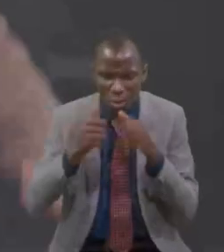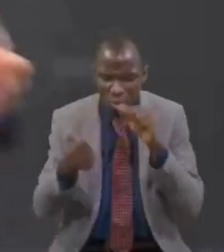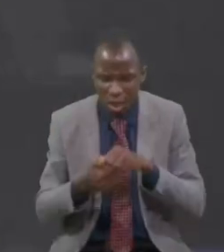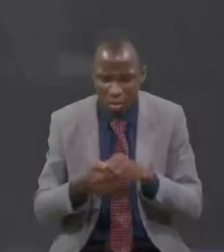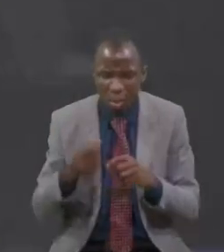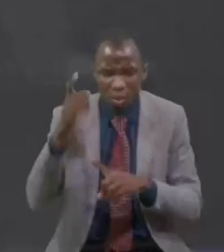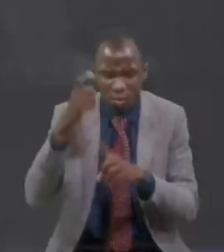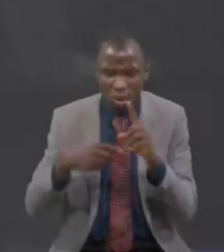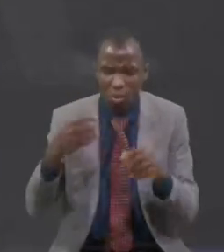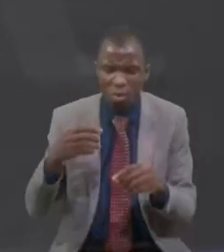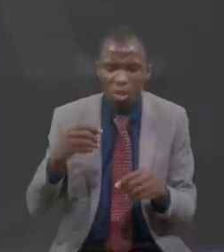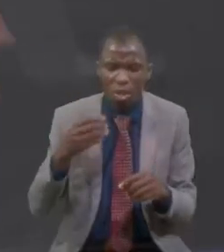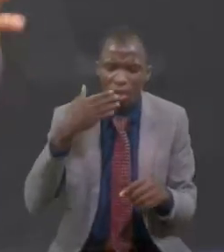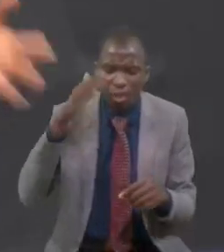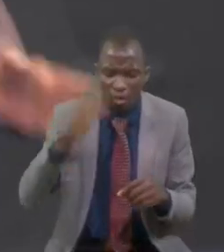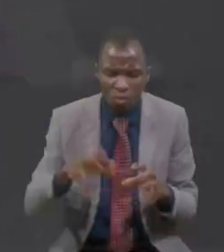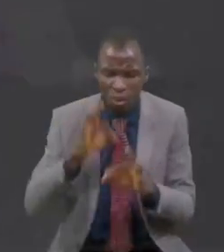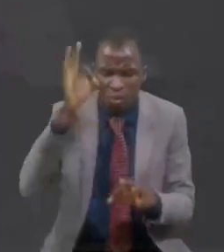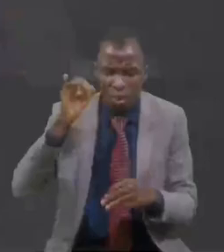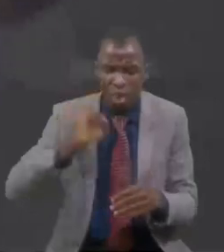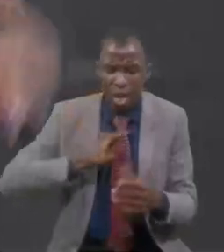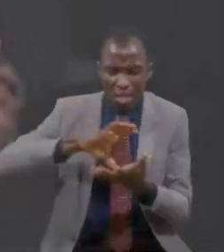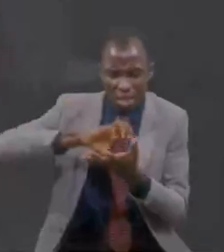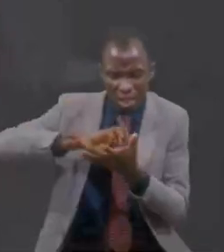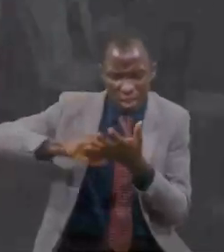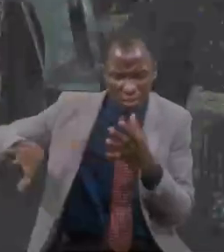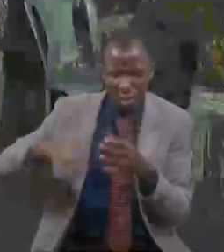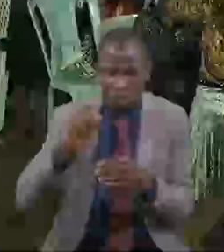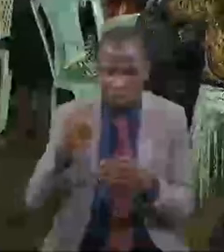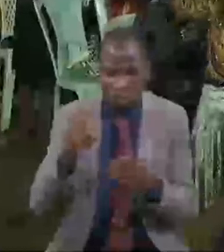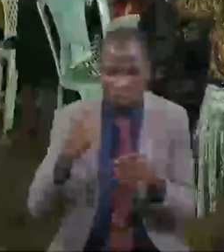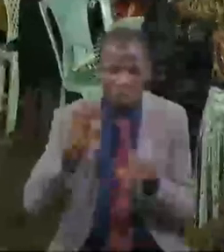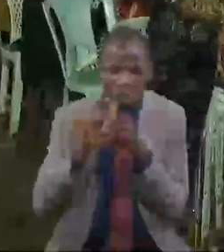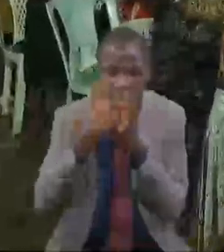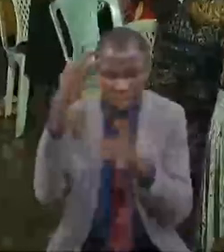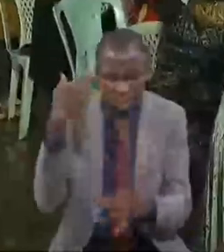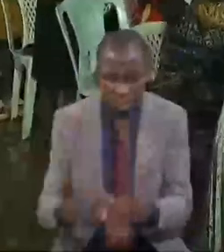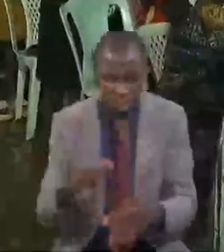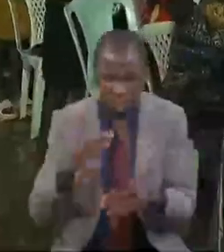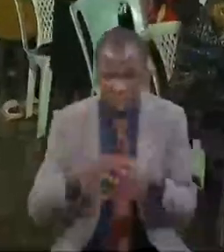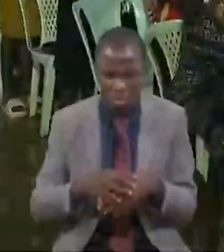la part des démons je vous ch démons au nom de